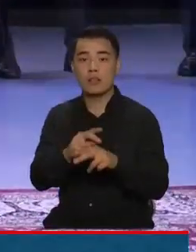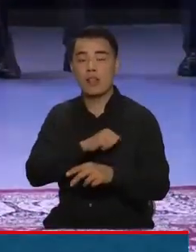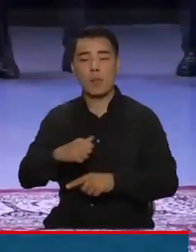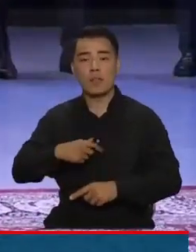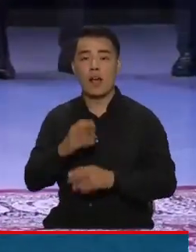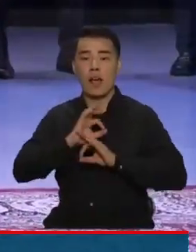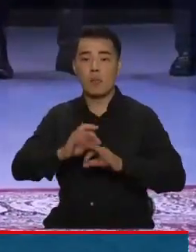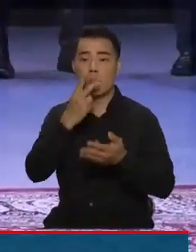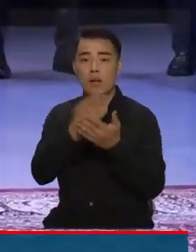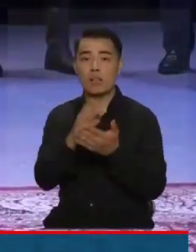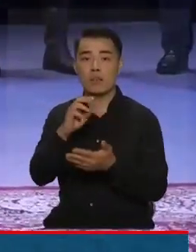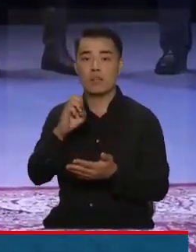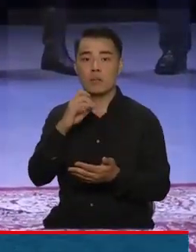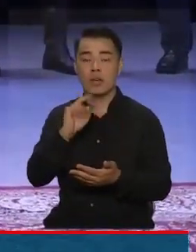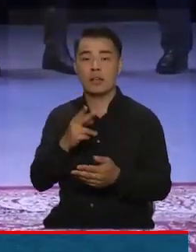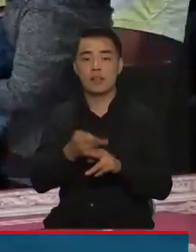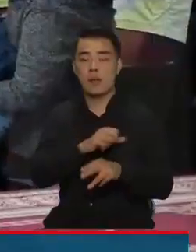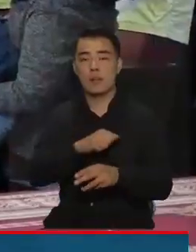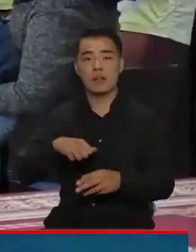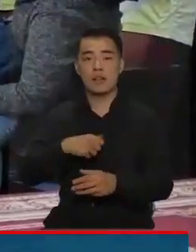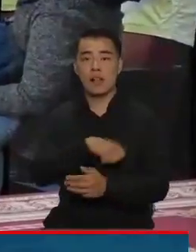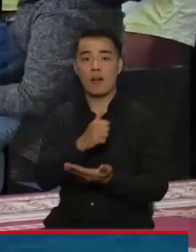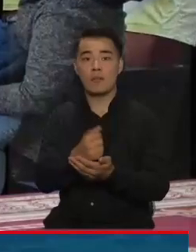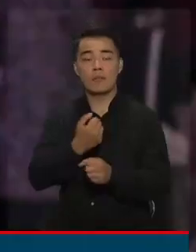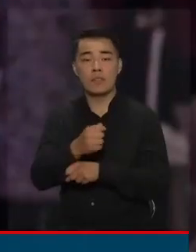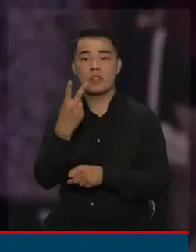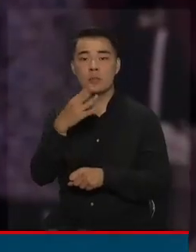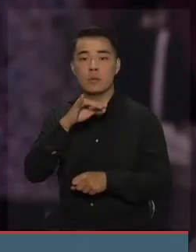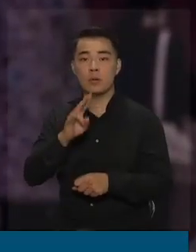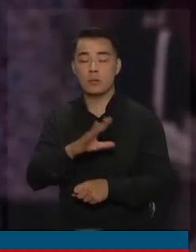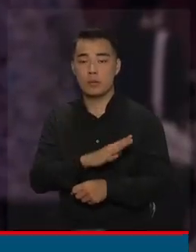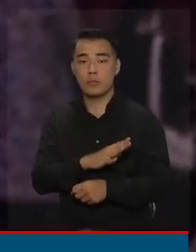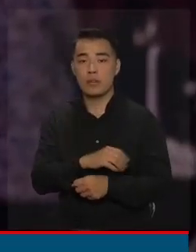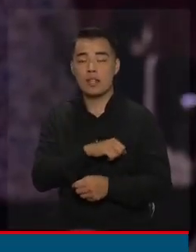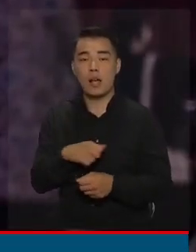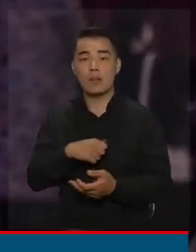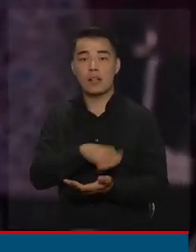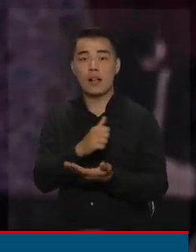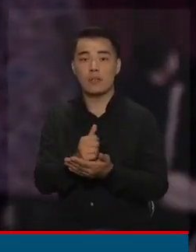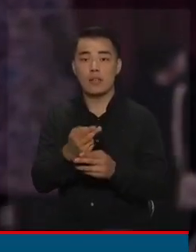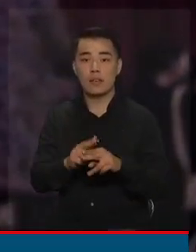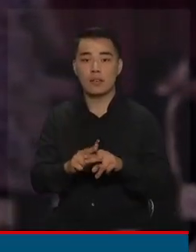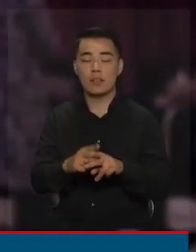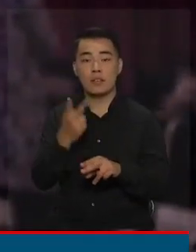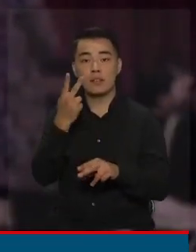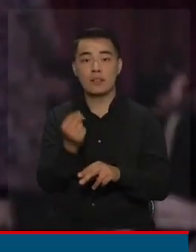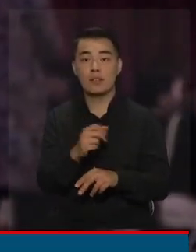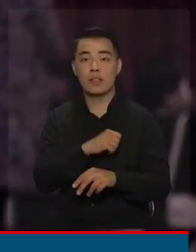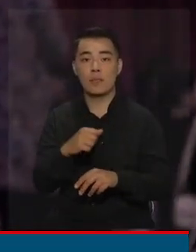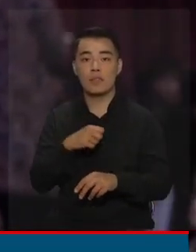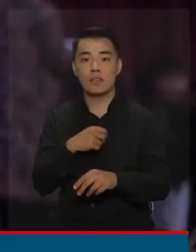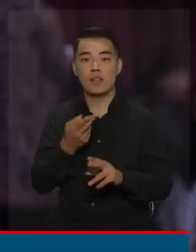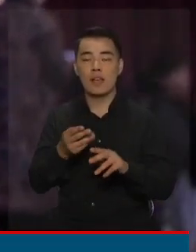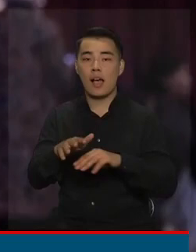шапқан Мейірбек Сұлтанхан бас жүлде 2 миллион теңгені жеңіп алды. Ең бастысы қуанғаным осында 2 күн бойы